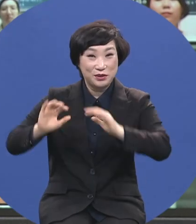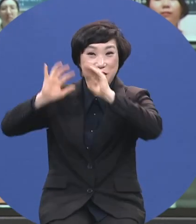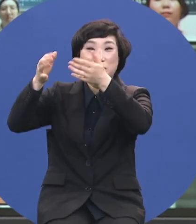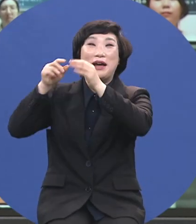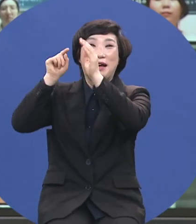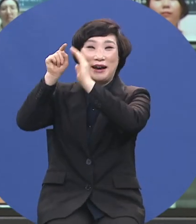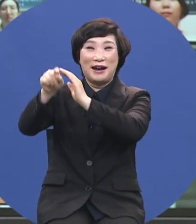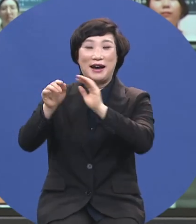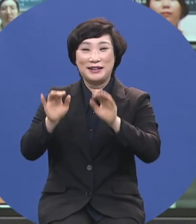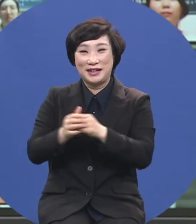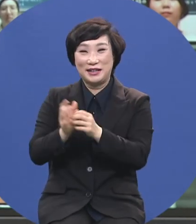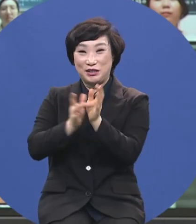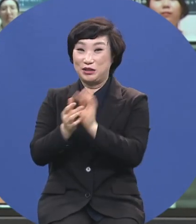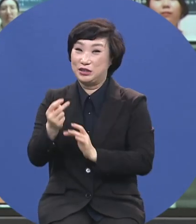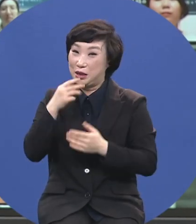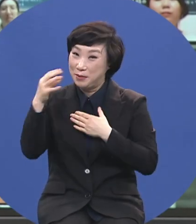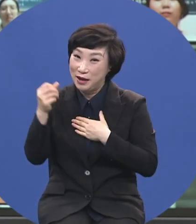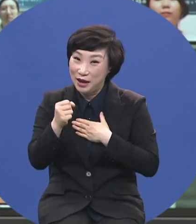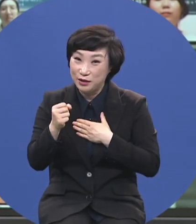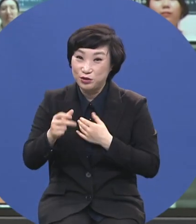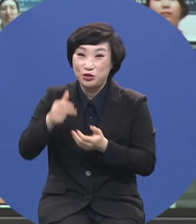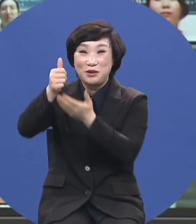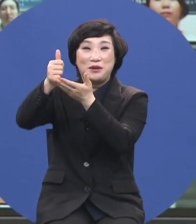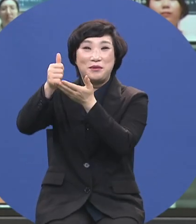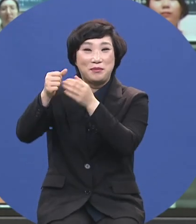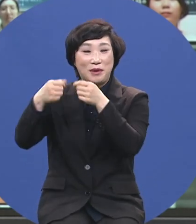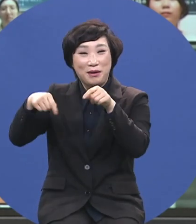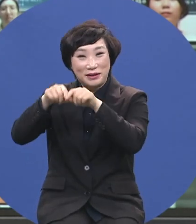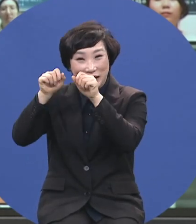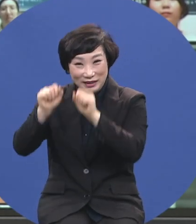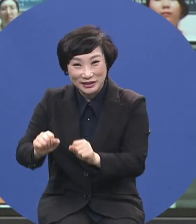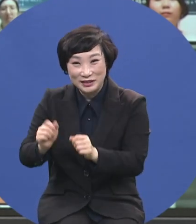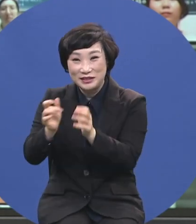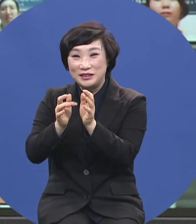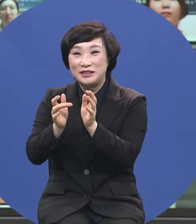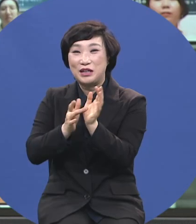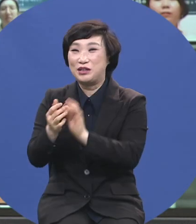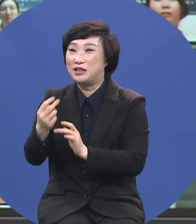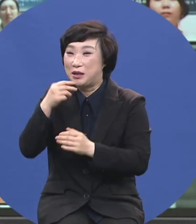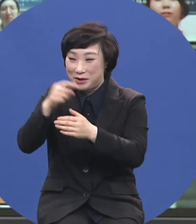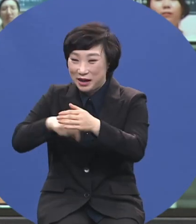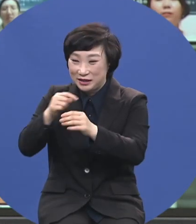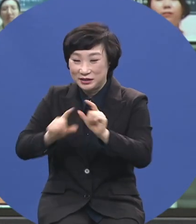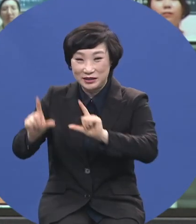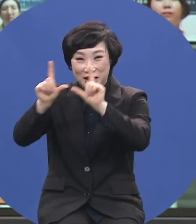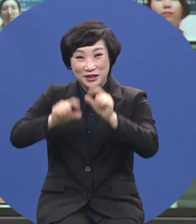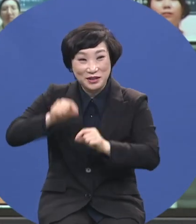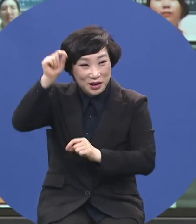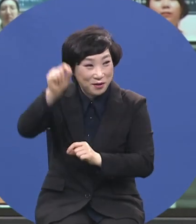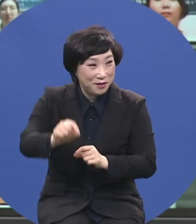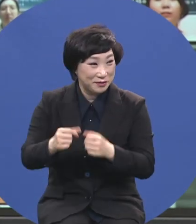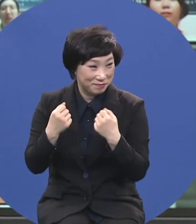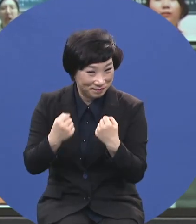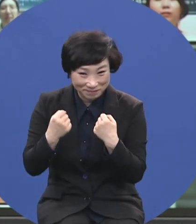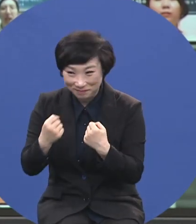천국에서 그 생명 가지고 주님 계신 그 생명 안에서 영원히 살자,